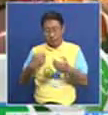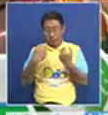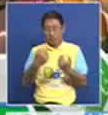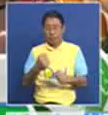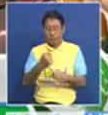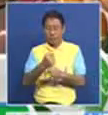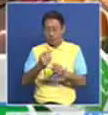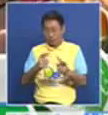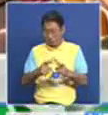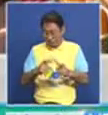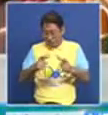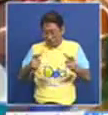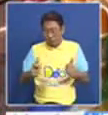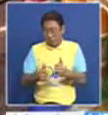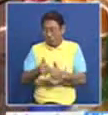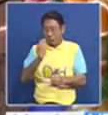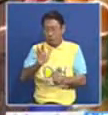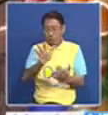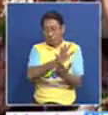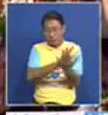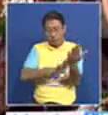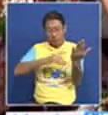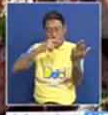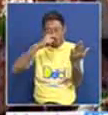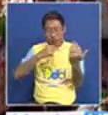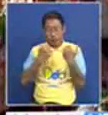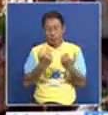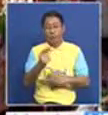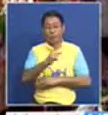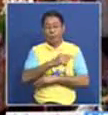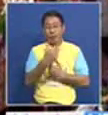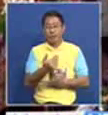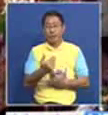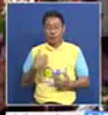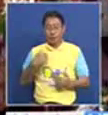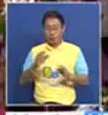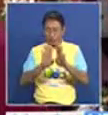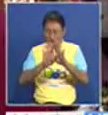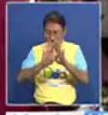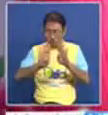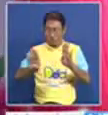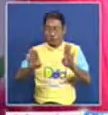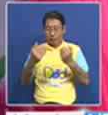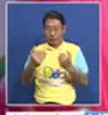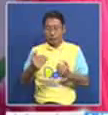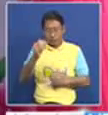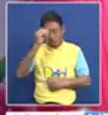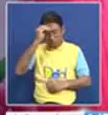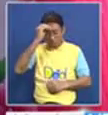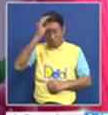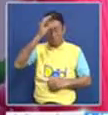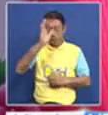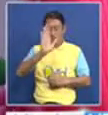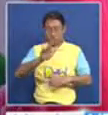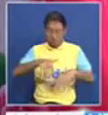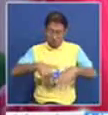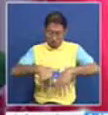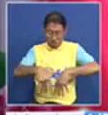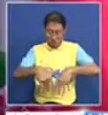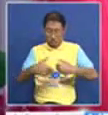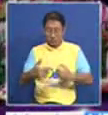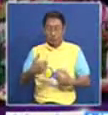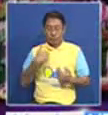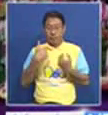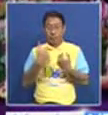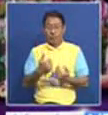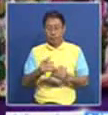ผลิตที่ใหญ่ที่สุดในประเทศไทยอีกด้วยนะคะโดยในวันนี้ค่ะก็ได้มีการเปิดตัวแหล่งกำเนิดภูมิปัญญากระทงจากเปลือกข้าวโพดร